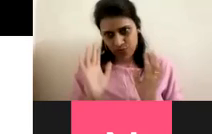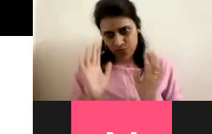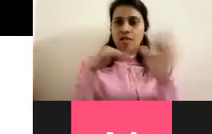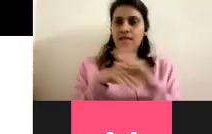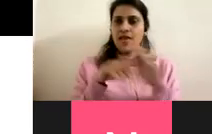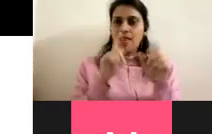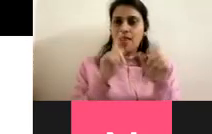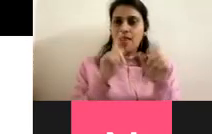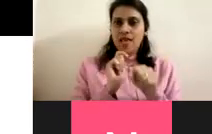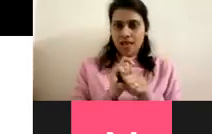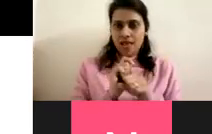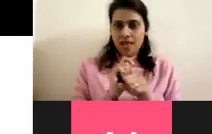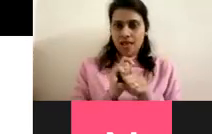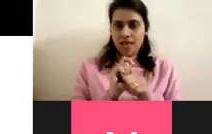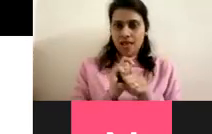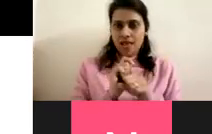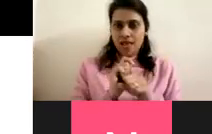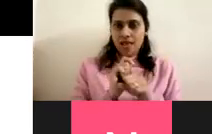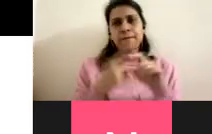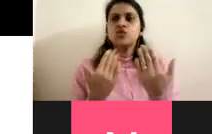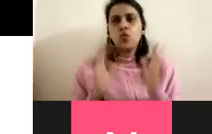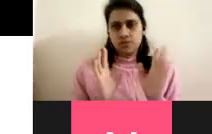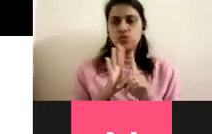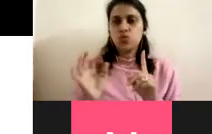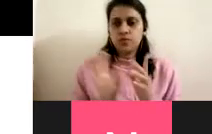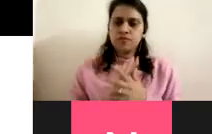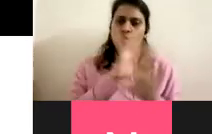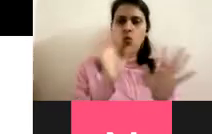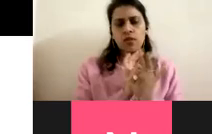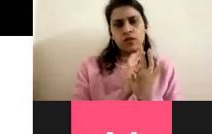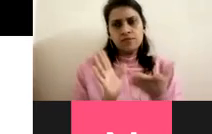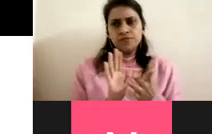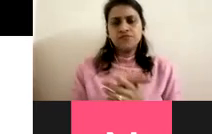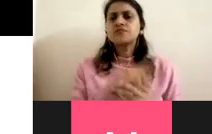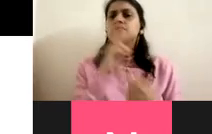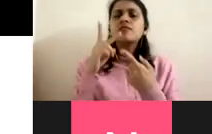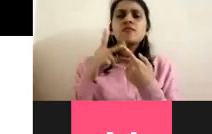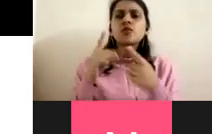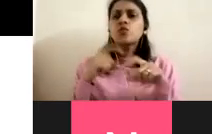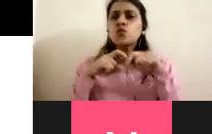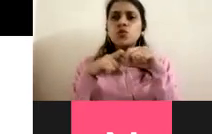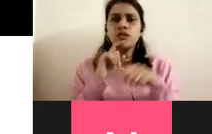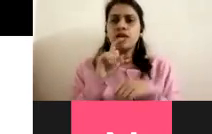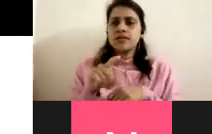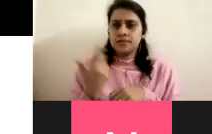वाला नौकरी है, मैं टाइपिंग अच्छे से कर लेता हूँ, मैं बिल्कुल रेडी हूँ. तो आप नेक्स्ट सवाल कैसे पूछेंगे?